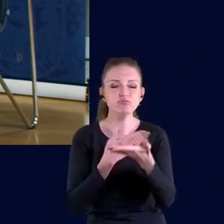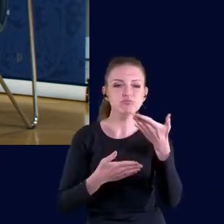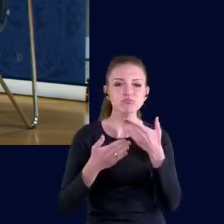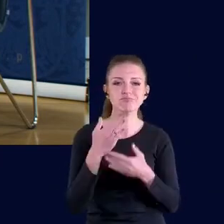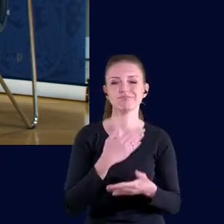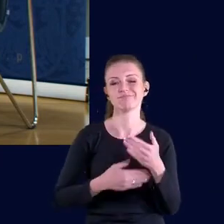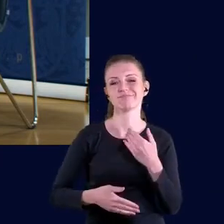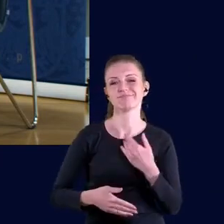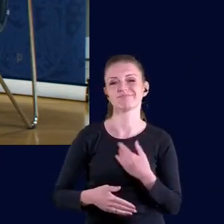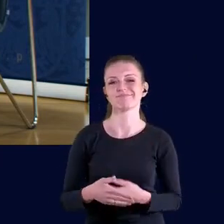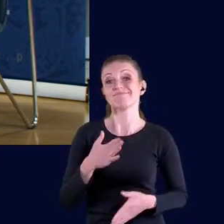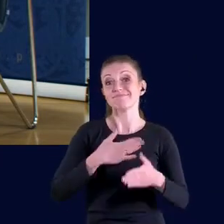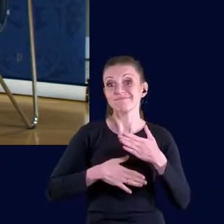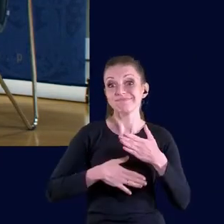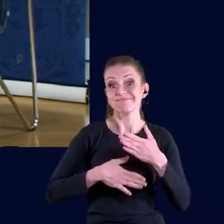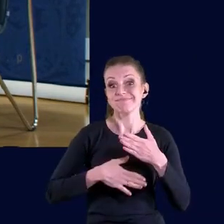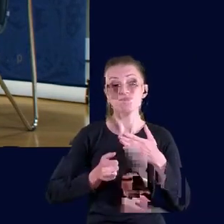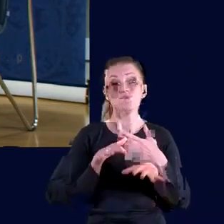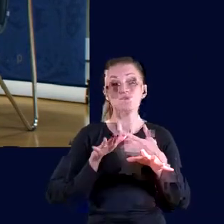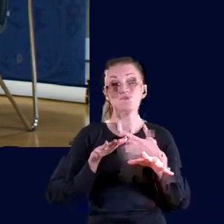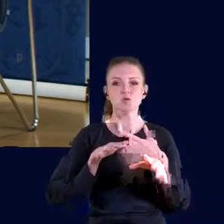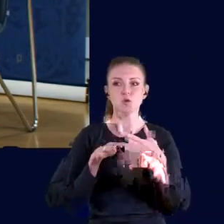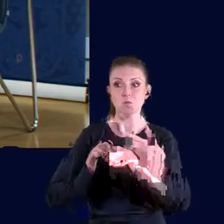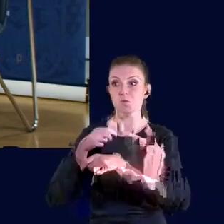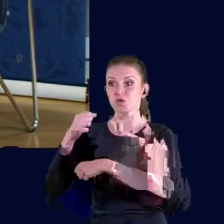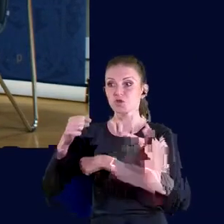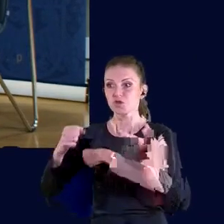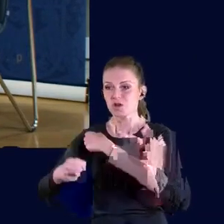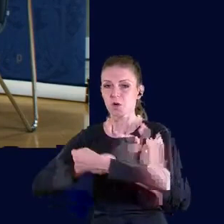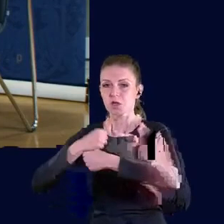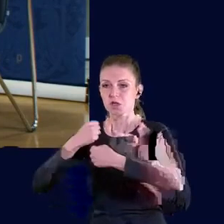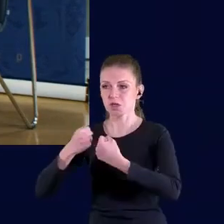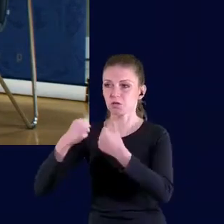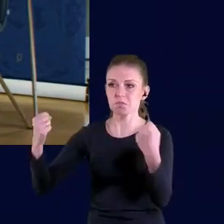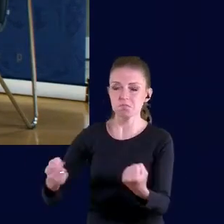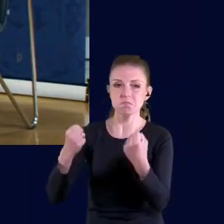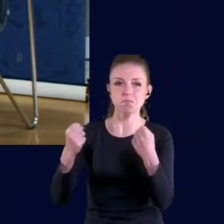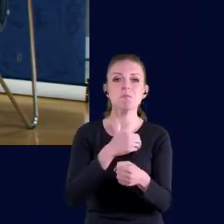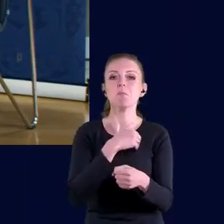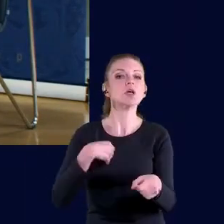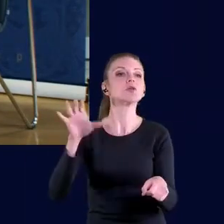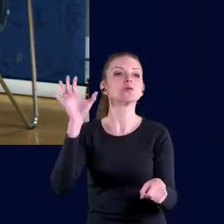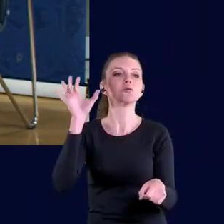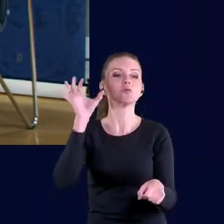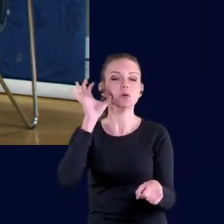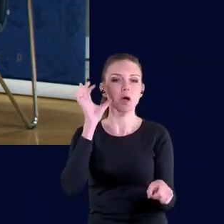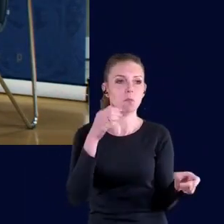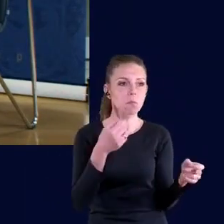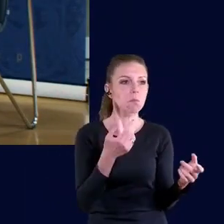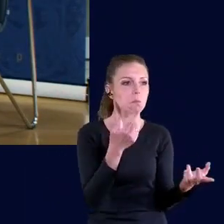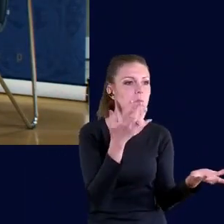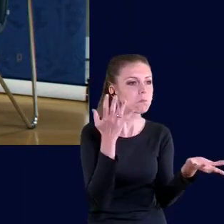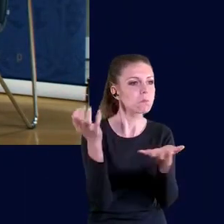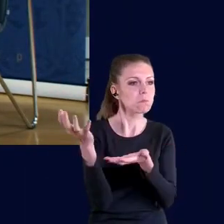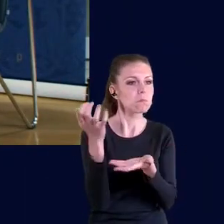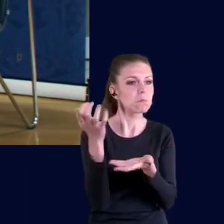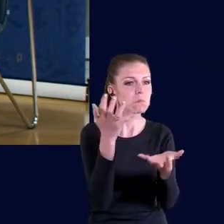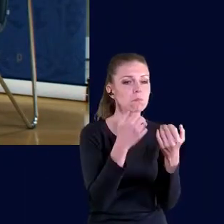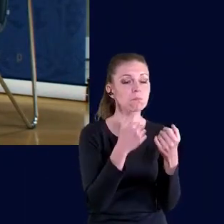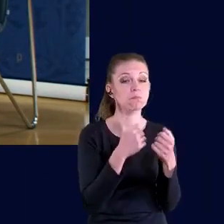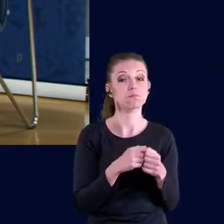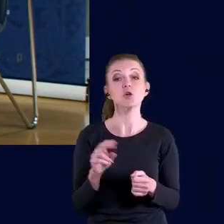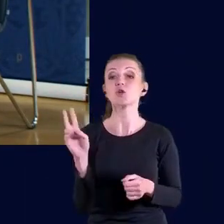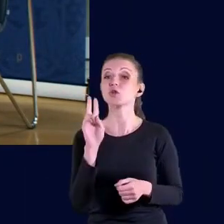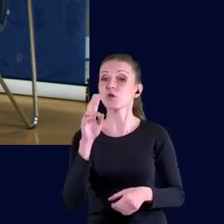poznać wiele działanie w grupy odbywają się w Polsce w tym zakresie posłuchać ludzi którzy za nimi